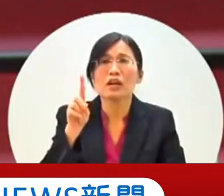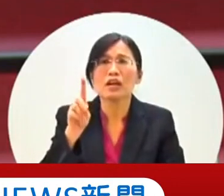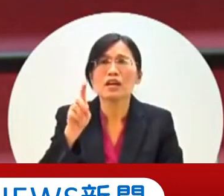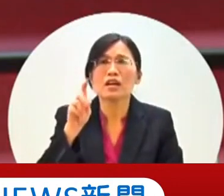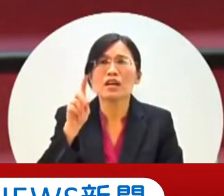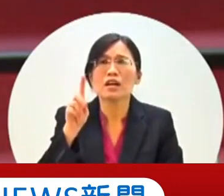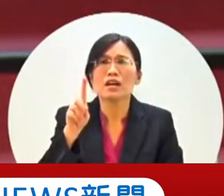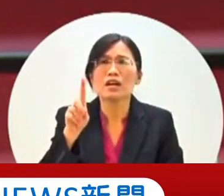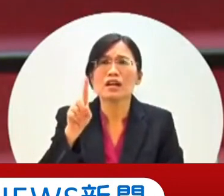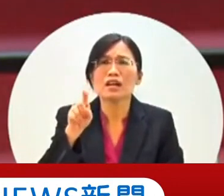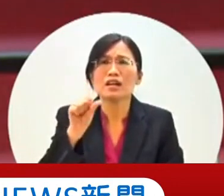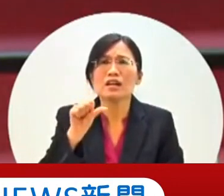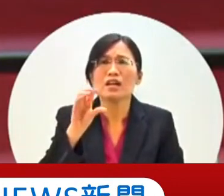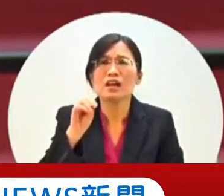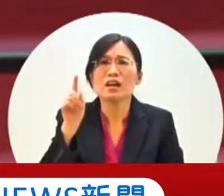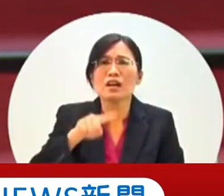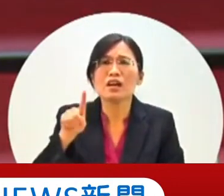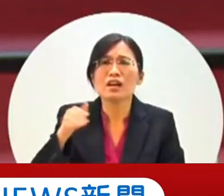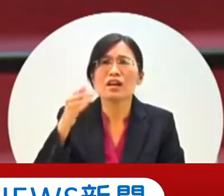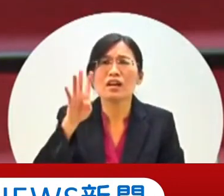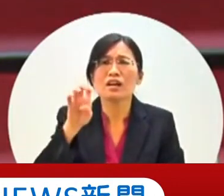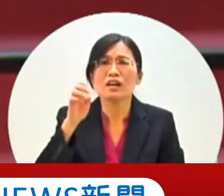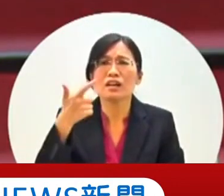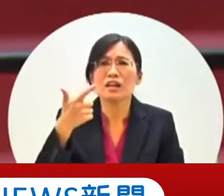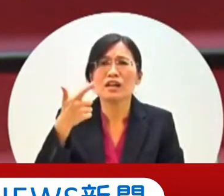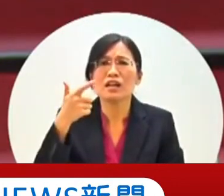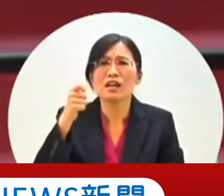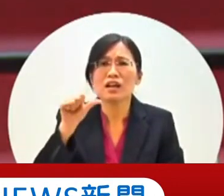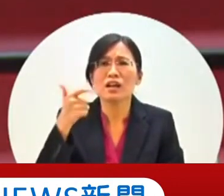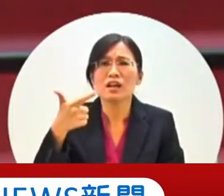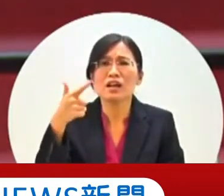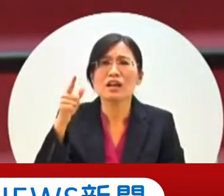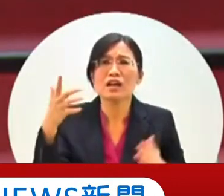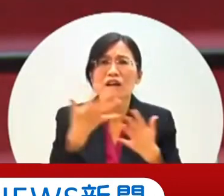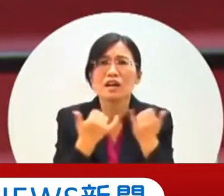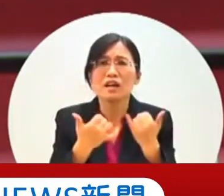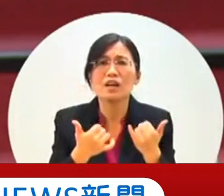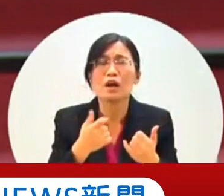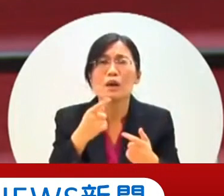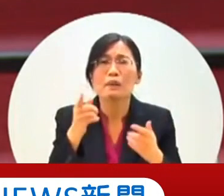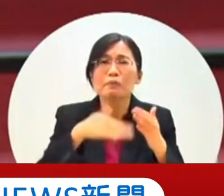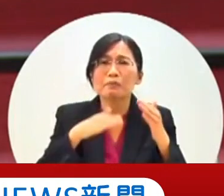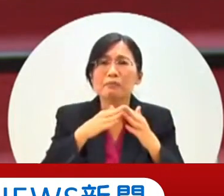159,456名学生，平均每校571人。而高雄市有